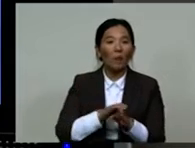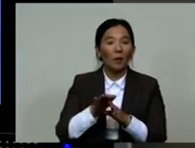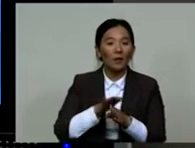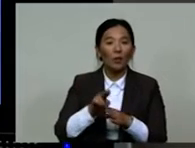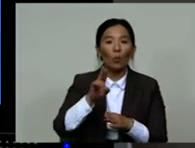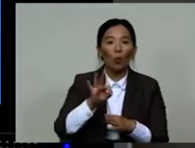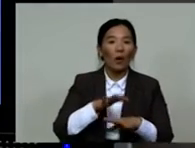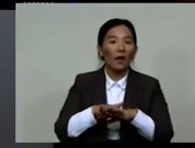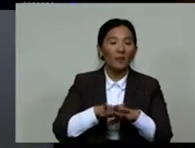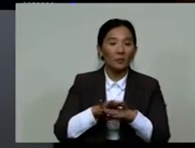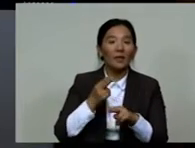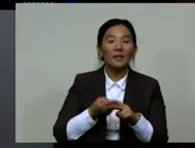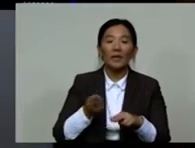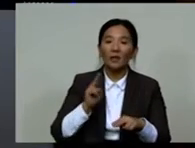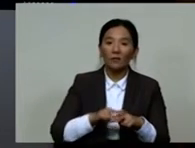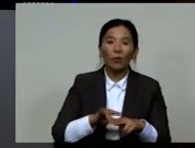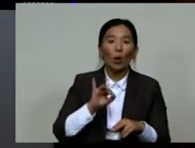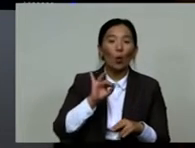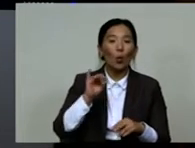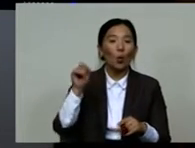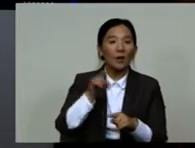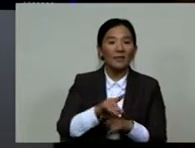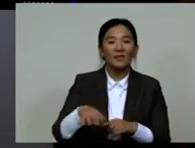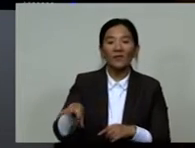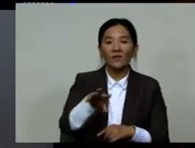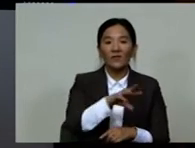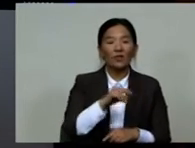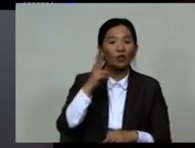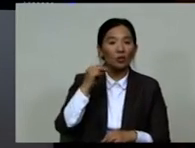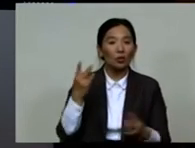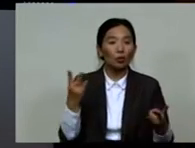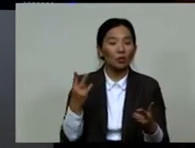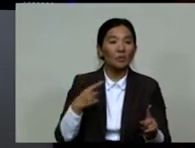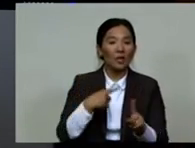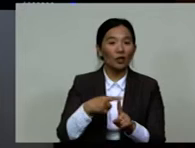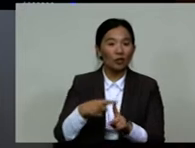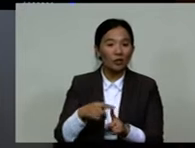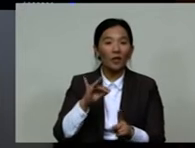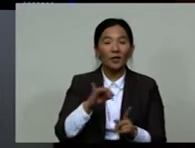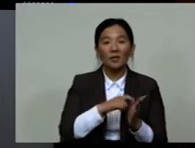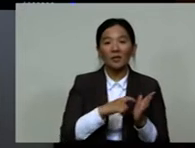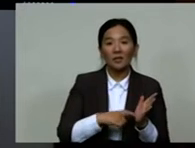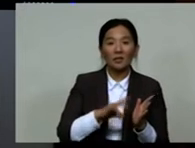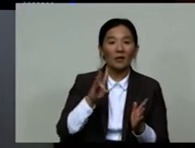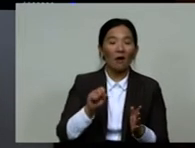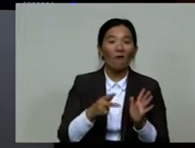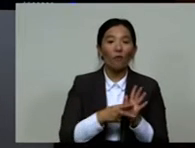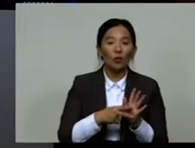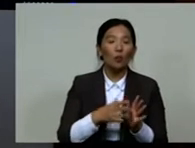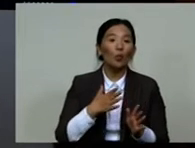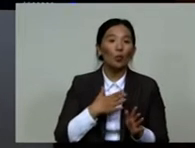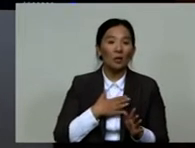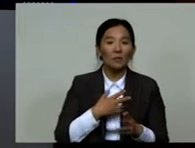алгебре. Для этого указанные все числа надо сложить и разделить на 8. И у